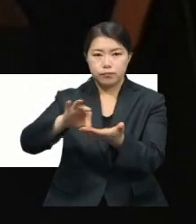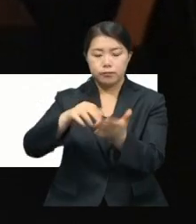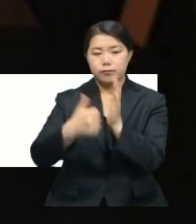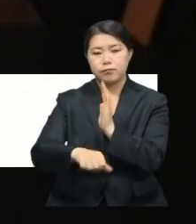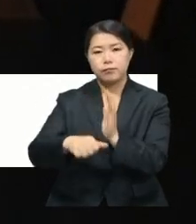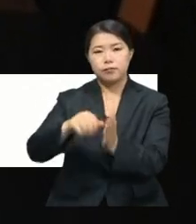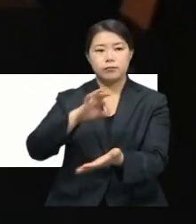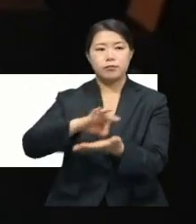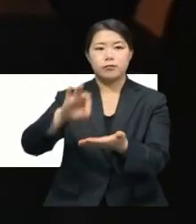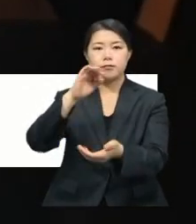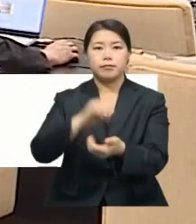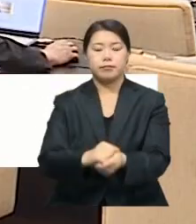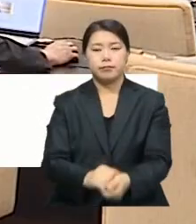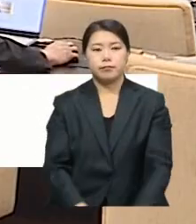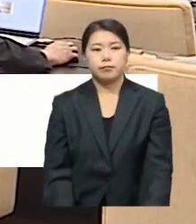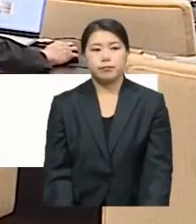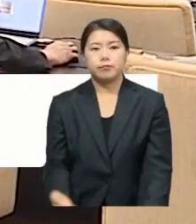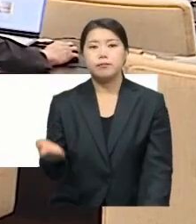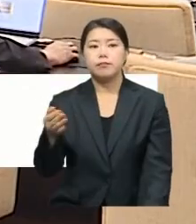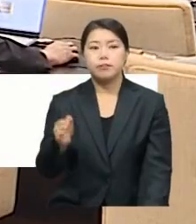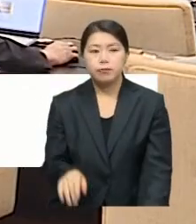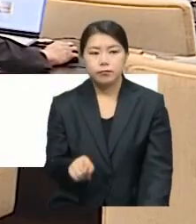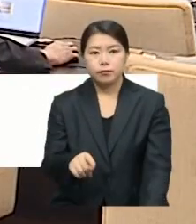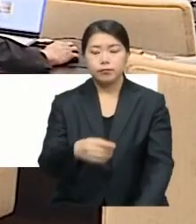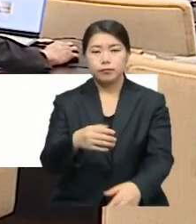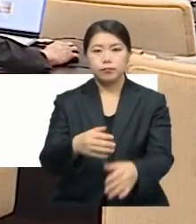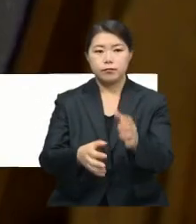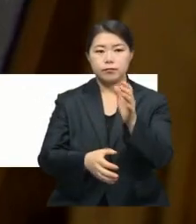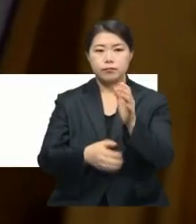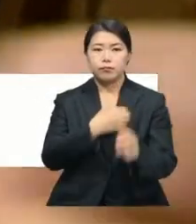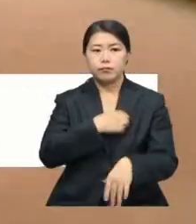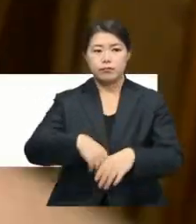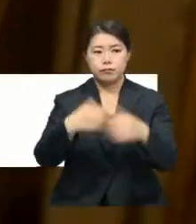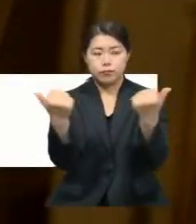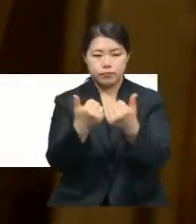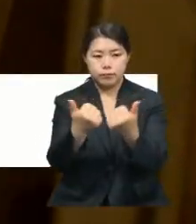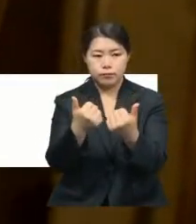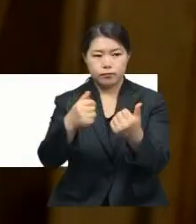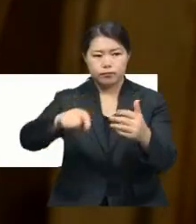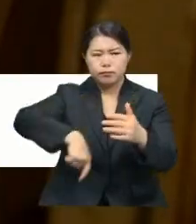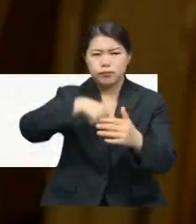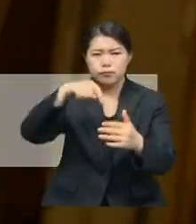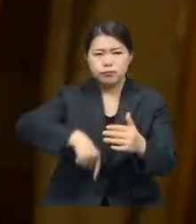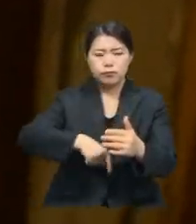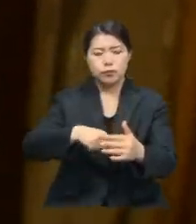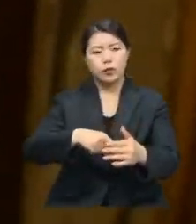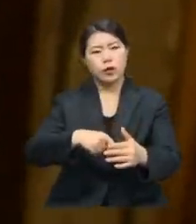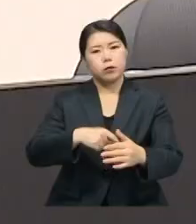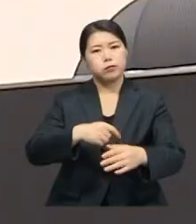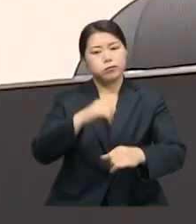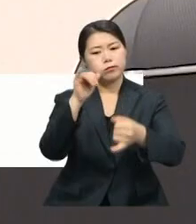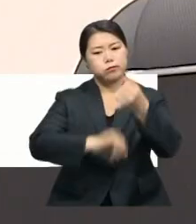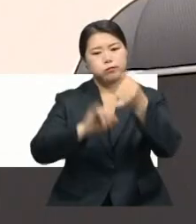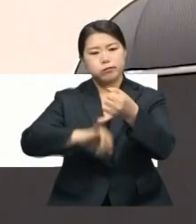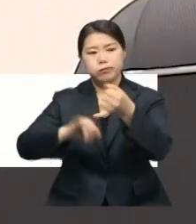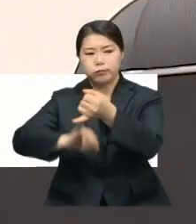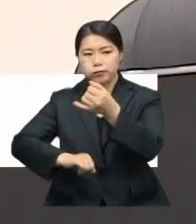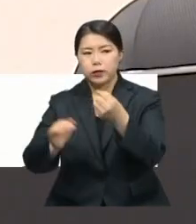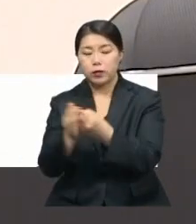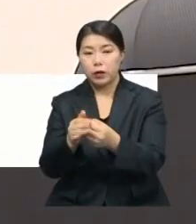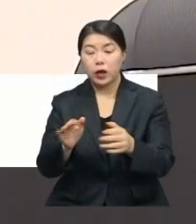내용이 골자입니다 하지만 의회가 만든 조례가 정작 의회 내에서도 지켜지지 않자 이번